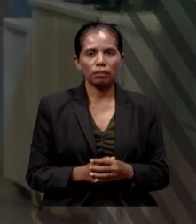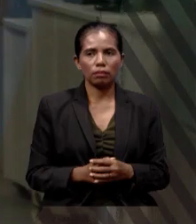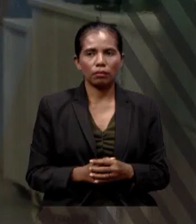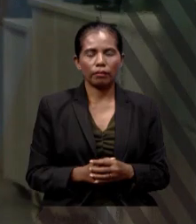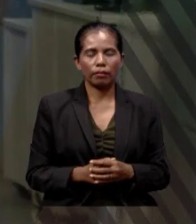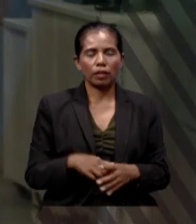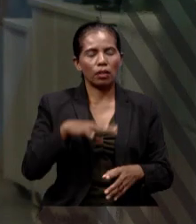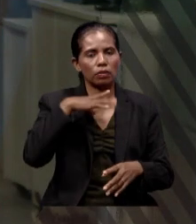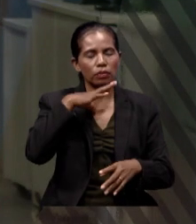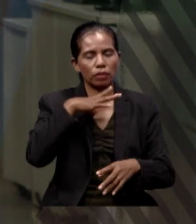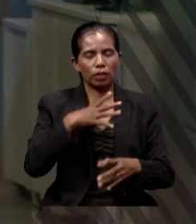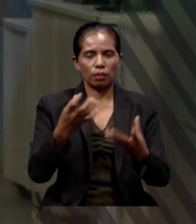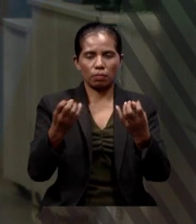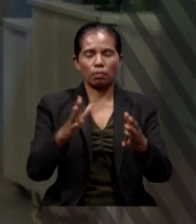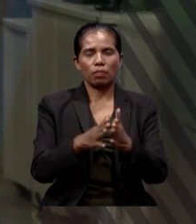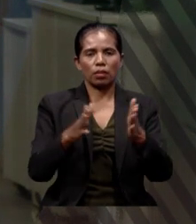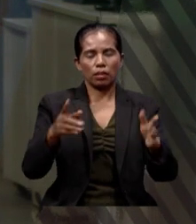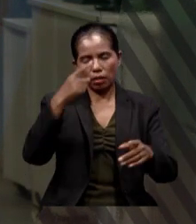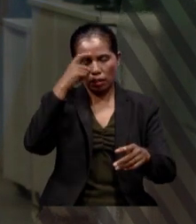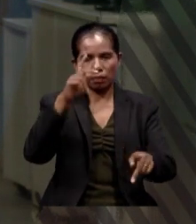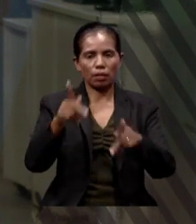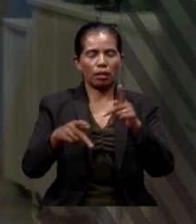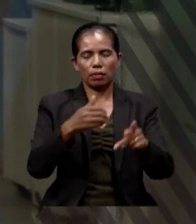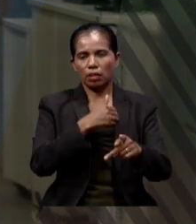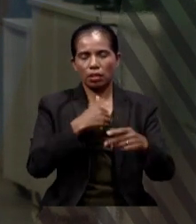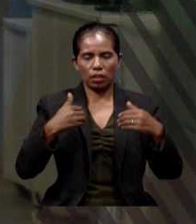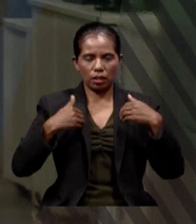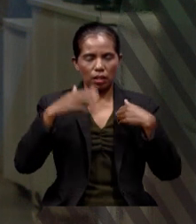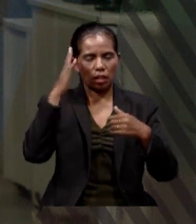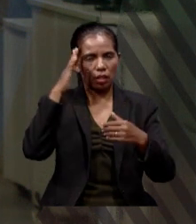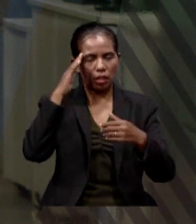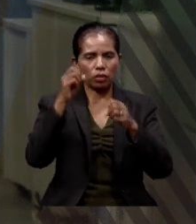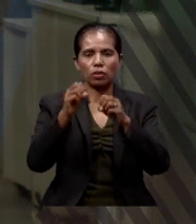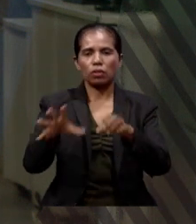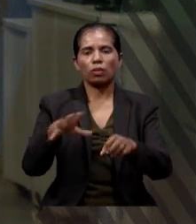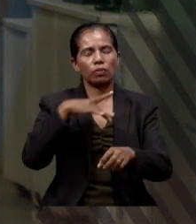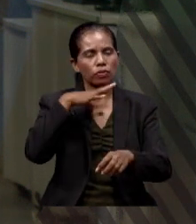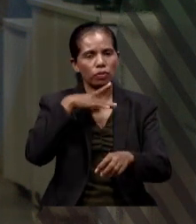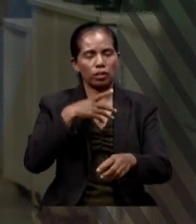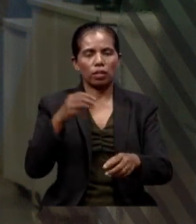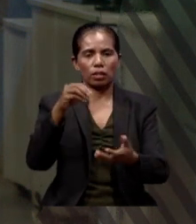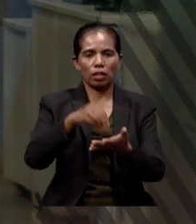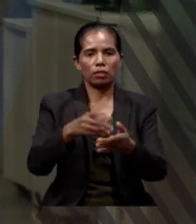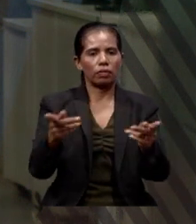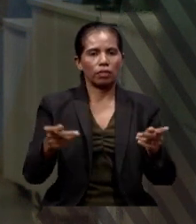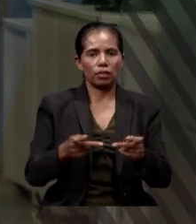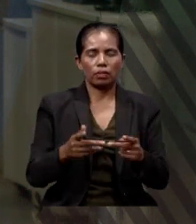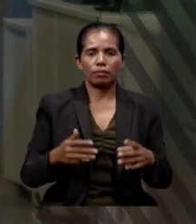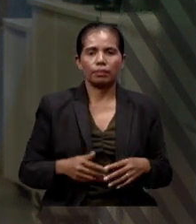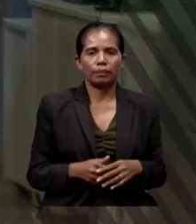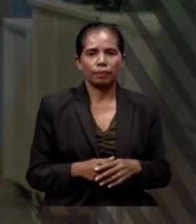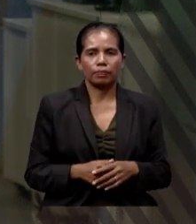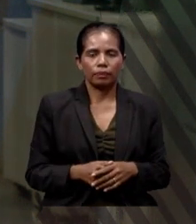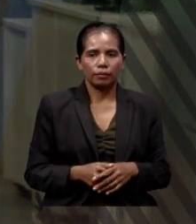Lisu saya miasa boti capital dili tama comunidade sidau kia consciência atu sue lisu iha nefatin.